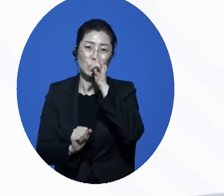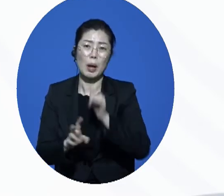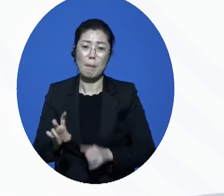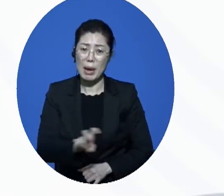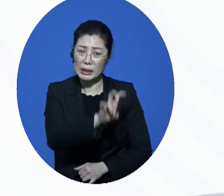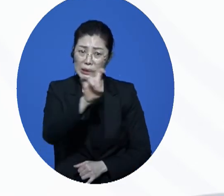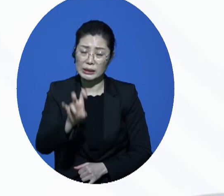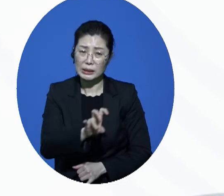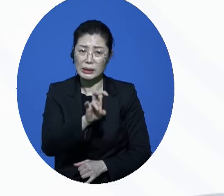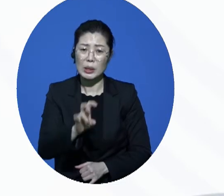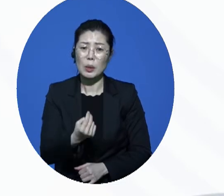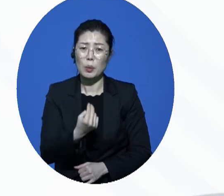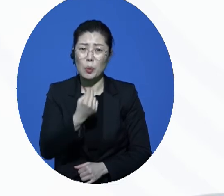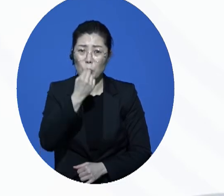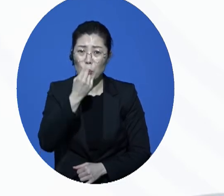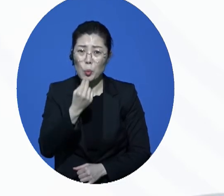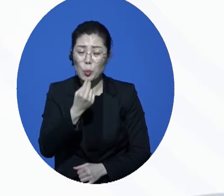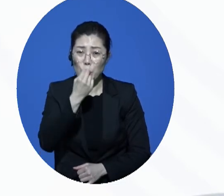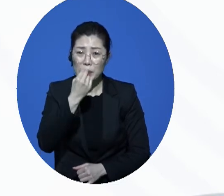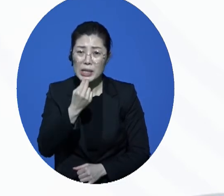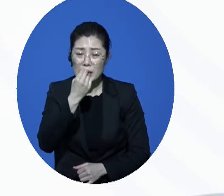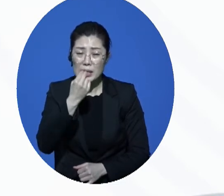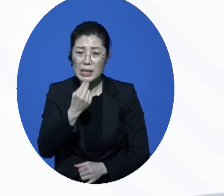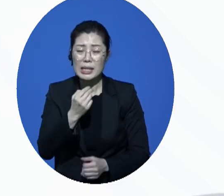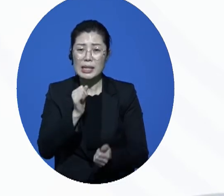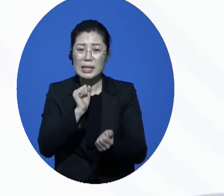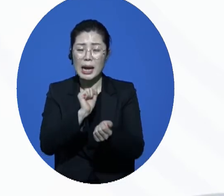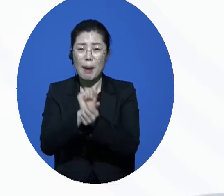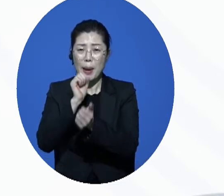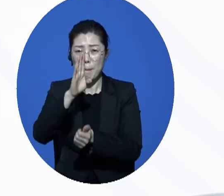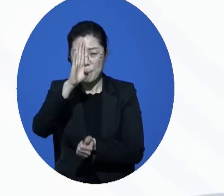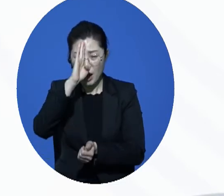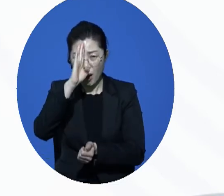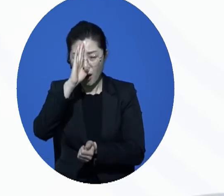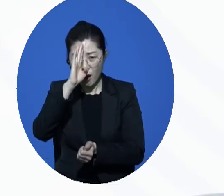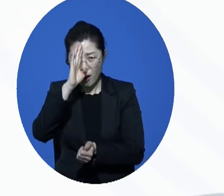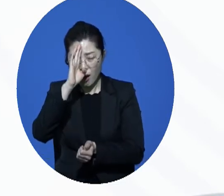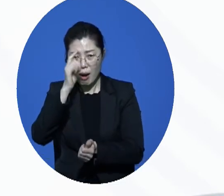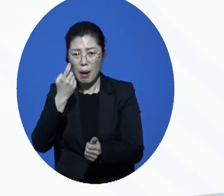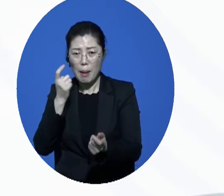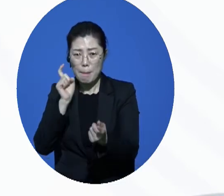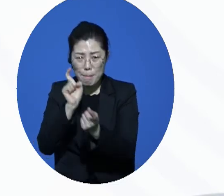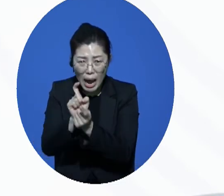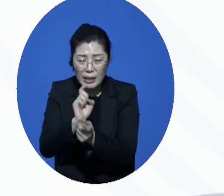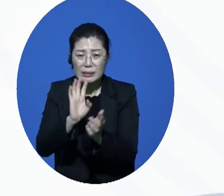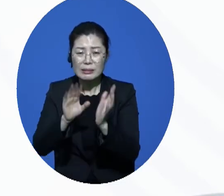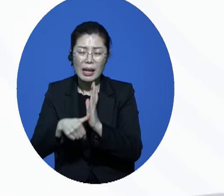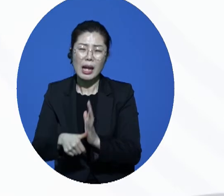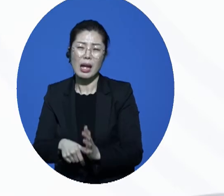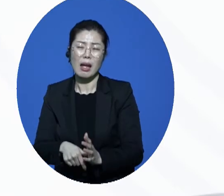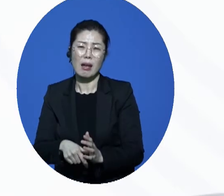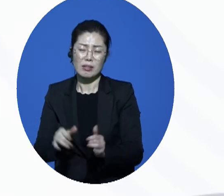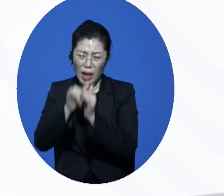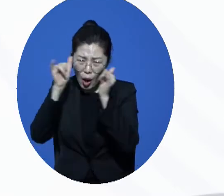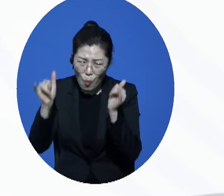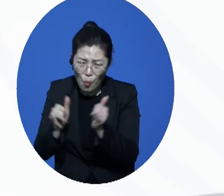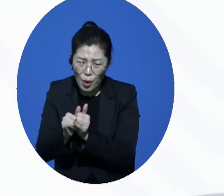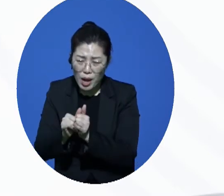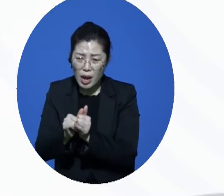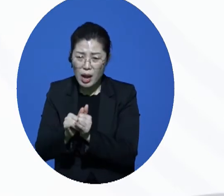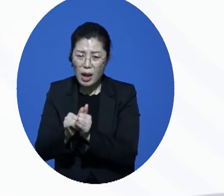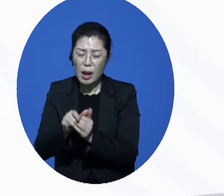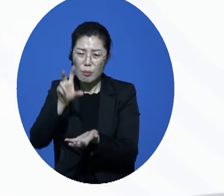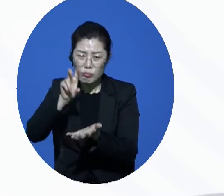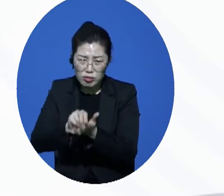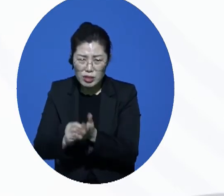메르스 중동 호흡기 증후군이라는 감염병이 오면서 다들 많이 놀라고 전 사회적으로 굉장히 큰